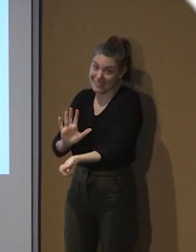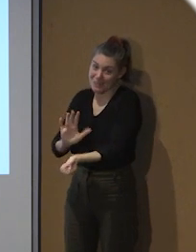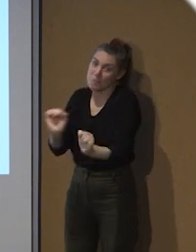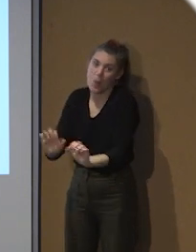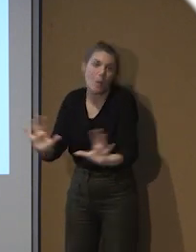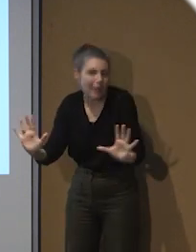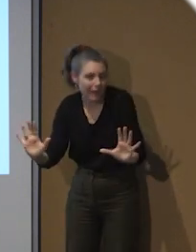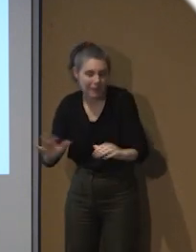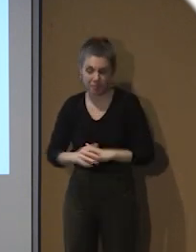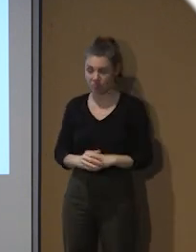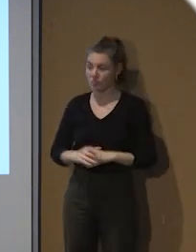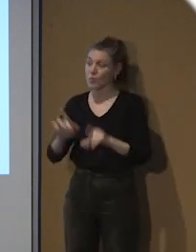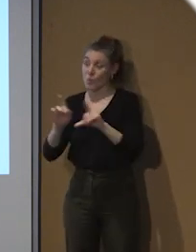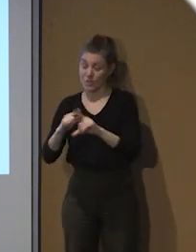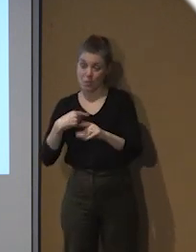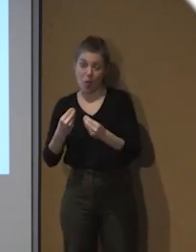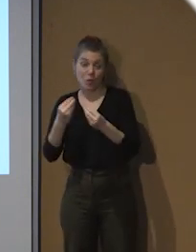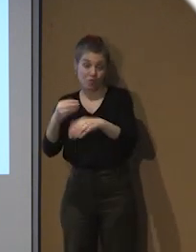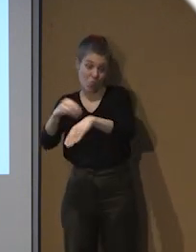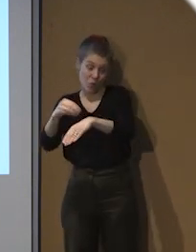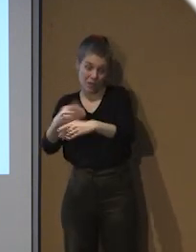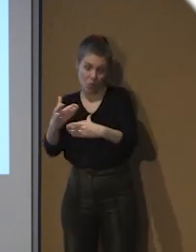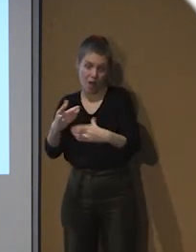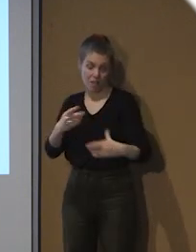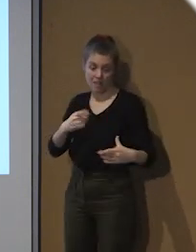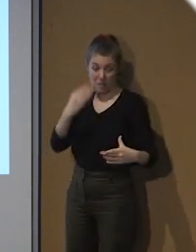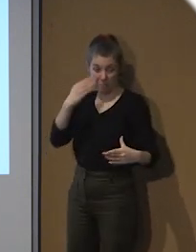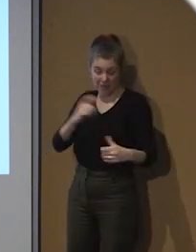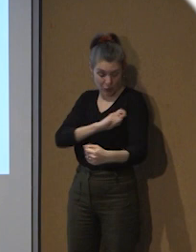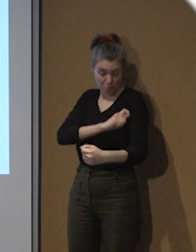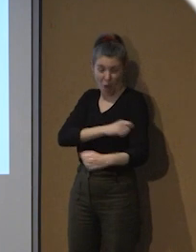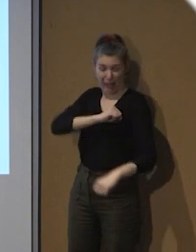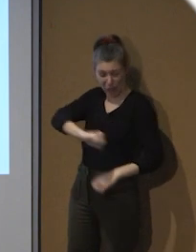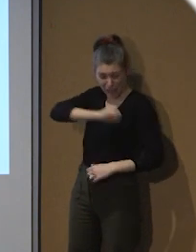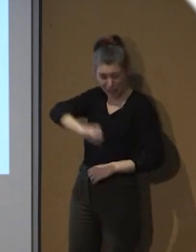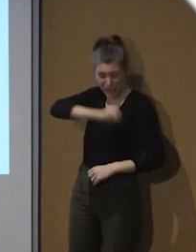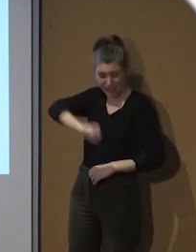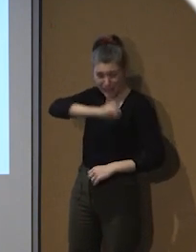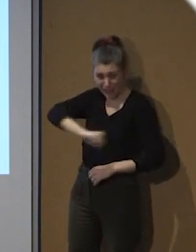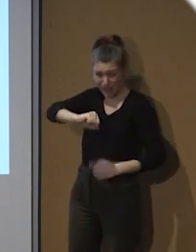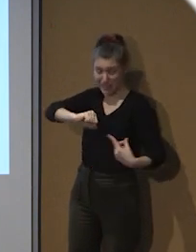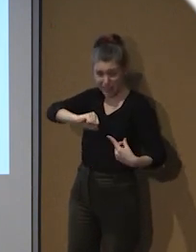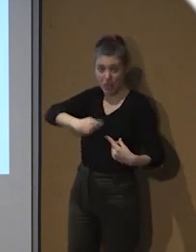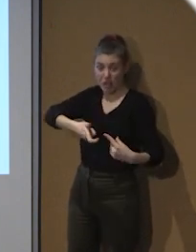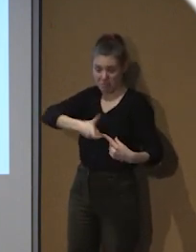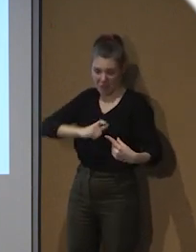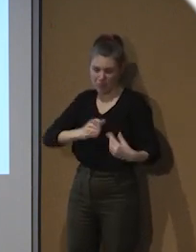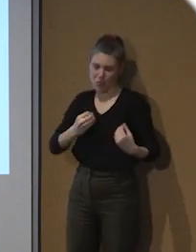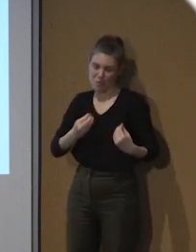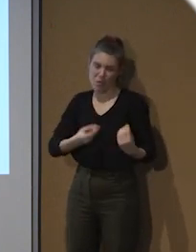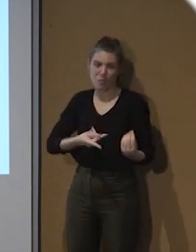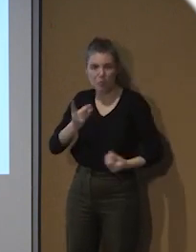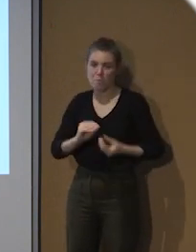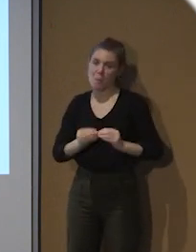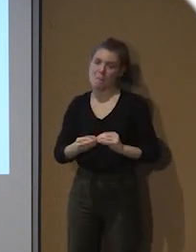intense est plus favorable aux effets secondaires. Dans 85% des morts subites du sportif ont